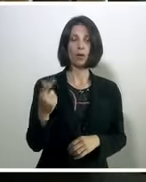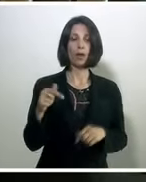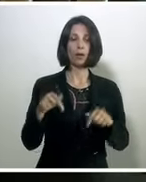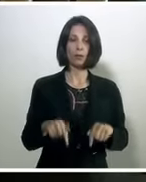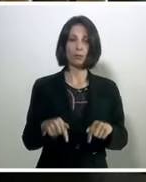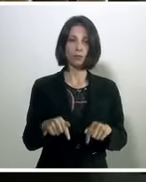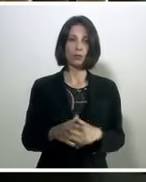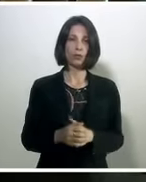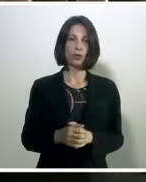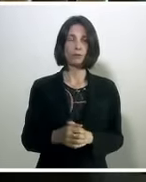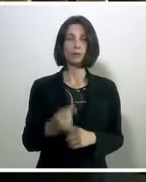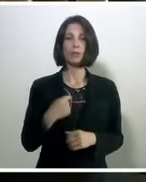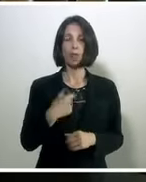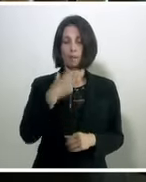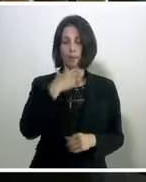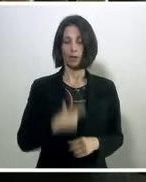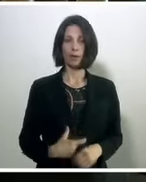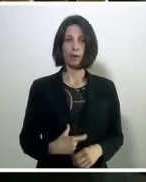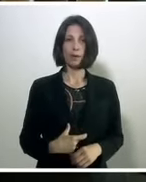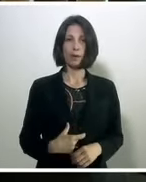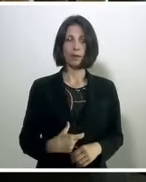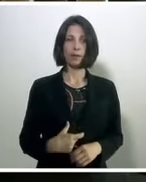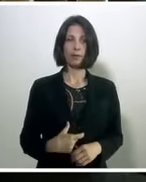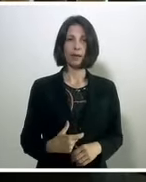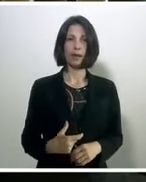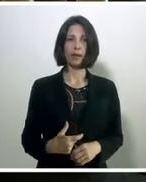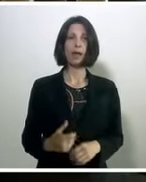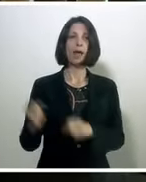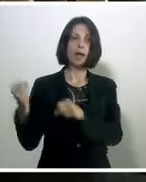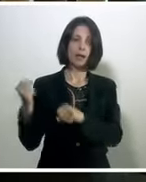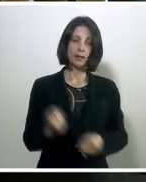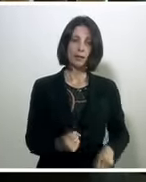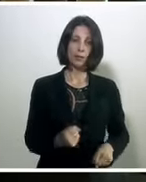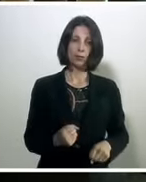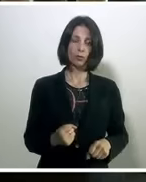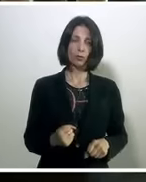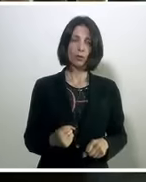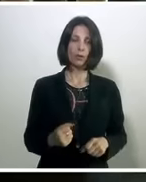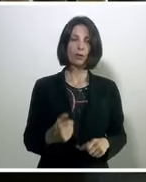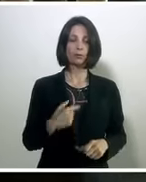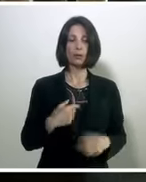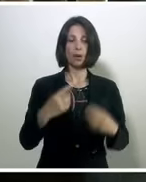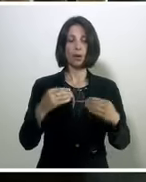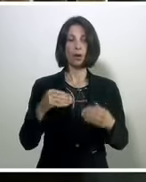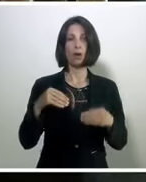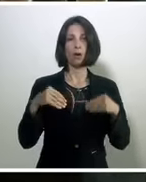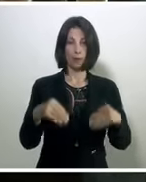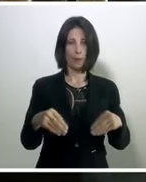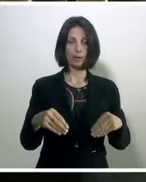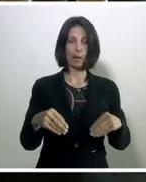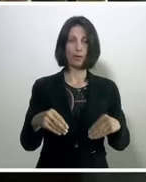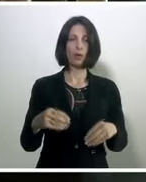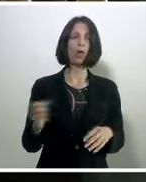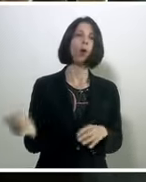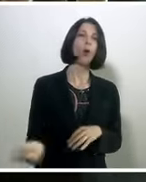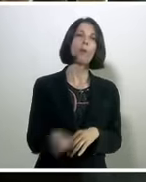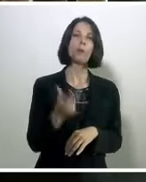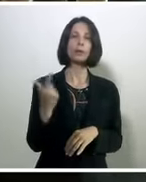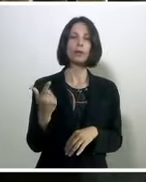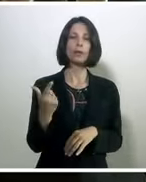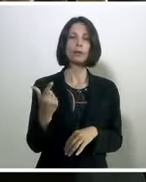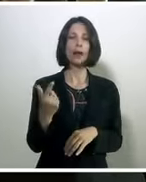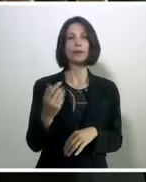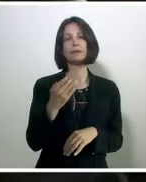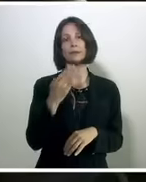nella quale personalmente ed a nome dell'istituzione autonomistica che mi onoro di rappresentare ho l'opportunità di rendere omaggio ad una figura